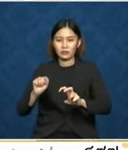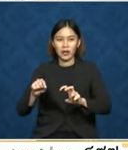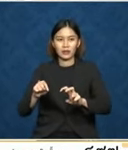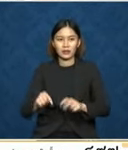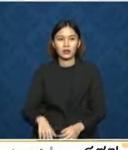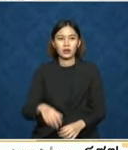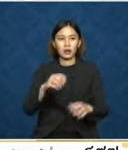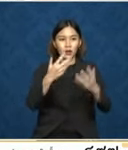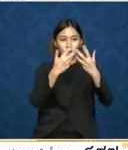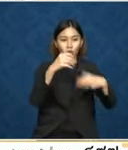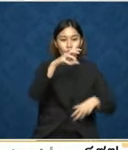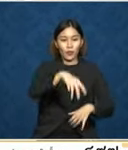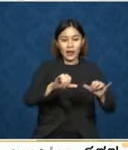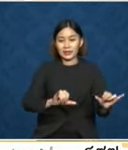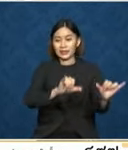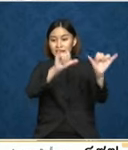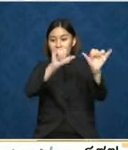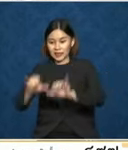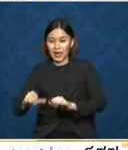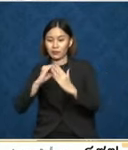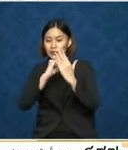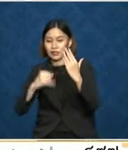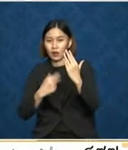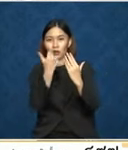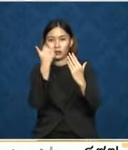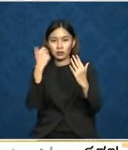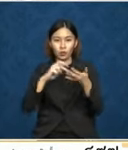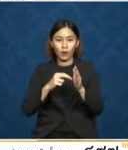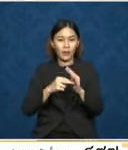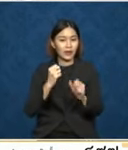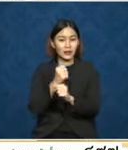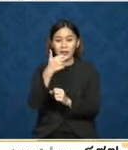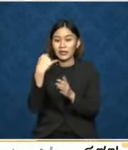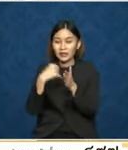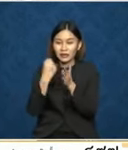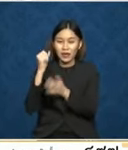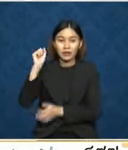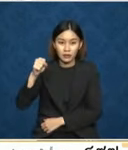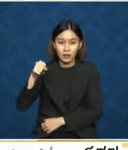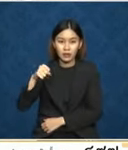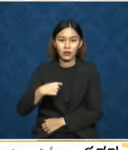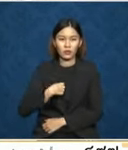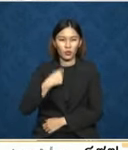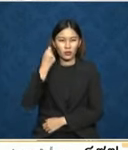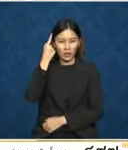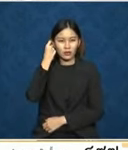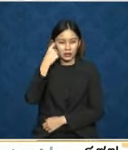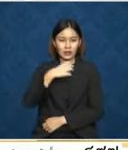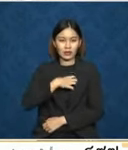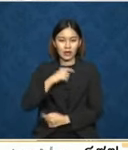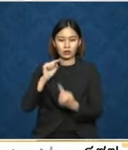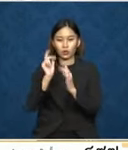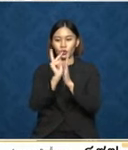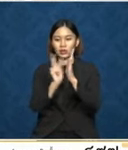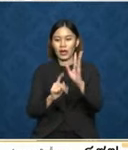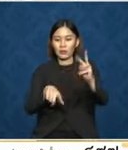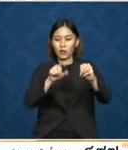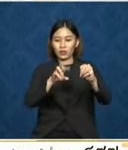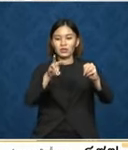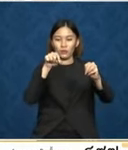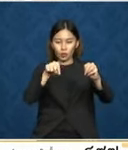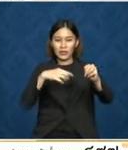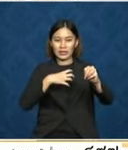จังหวัดนึงมันสามารถทำได้ง่ายๆเลยใช่ไหมมครับผมอยากเข้าใจเจตนารมณ์ของกฎหมายมาตรานี้ครับสุดท้ายครับท่าน